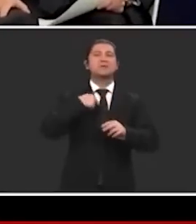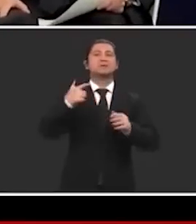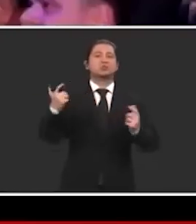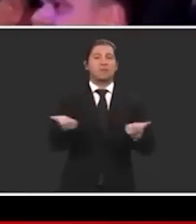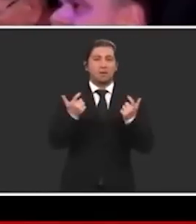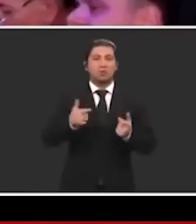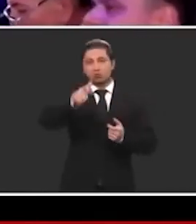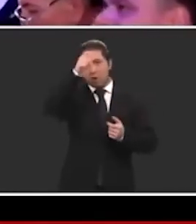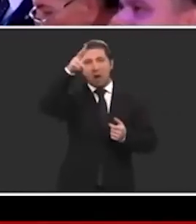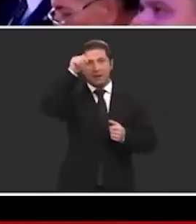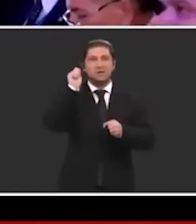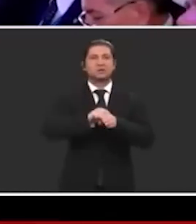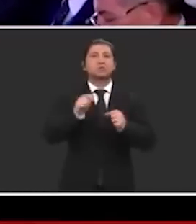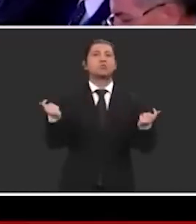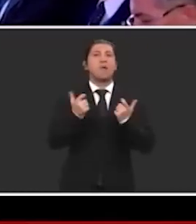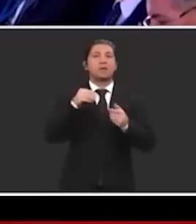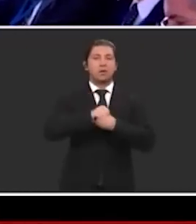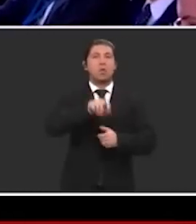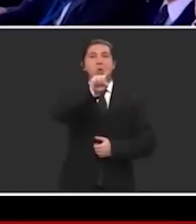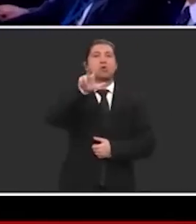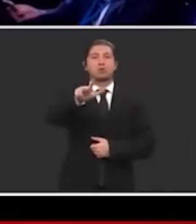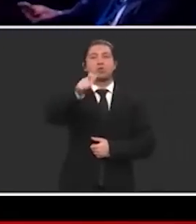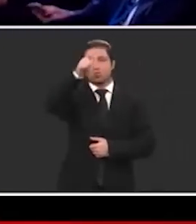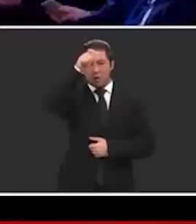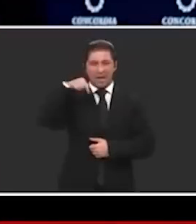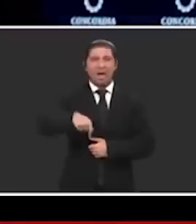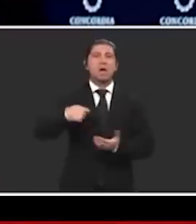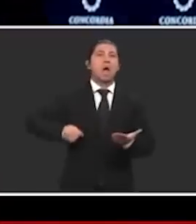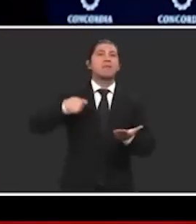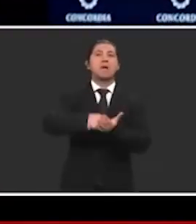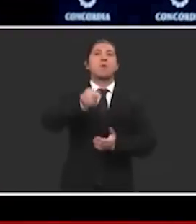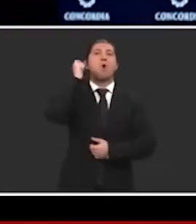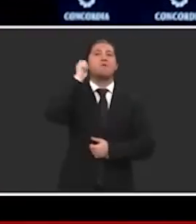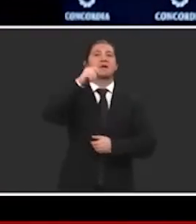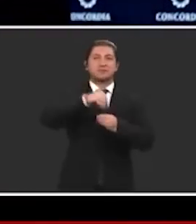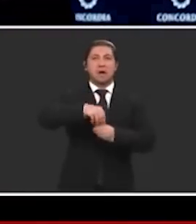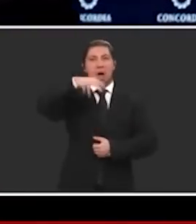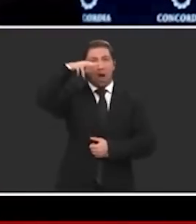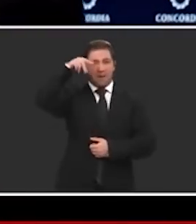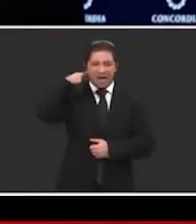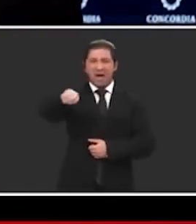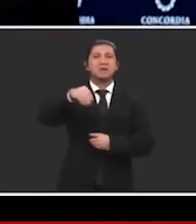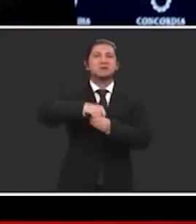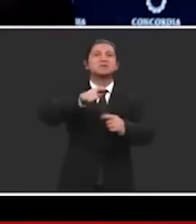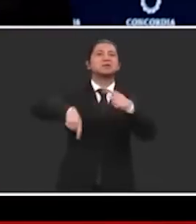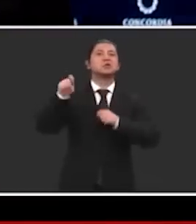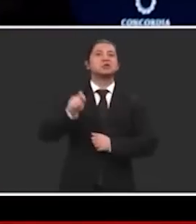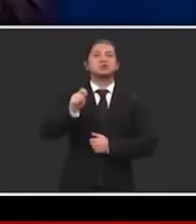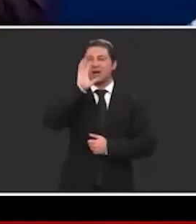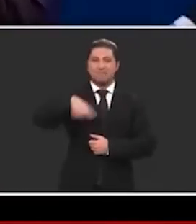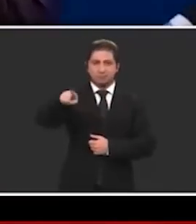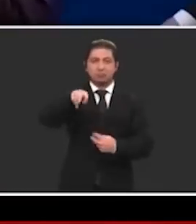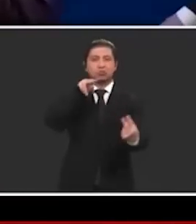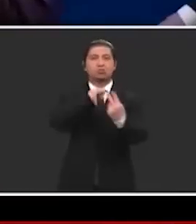Türk-Amerikan İş Konseyi'nin 13. Türkiye Yatırım Konferansı'nda Amerikan iş dünyasıyla bir